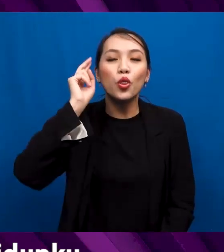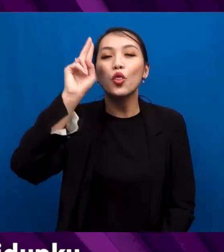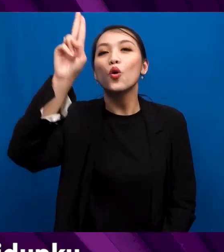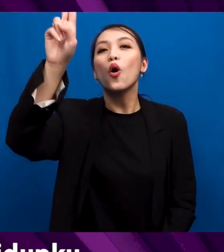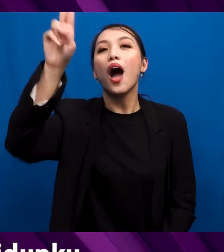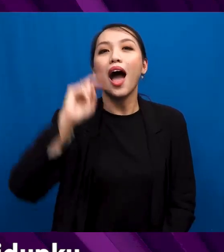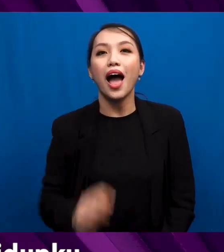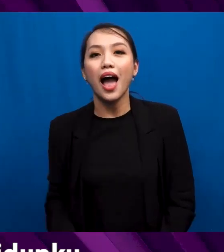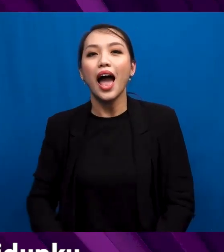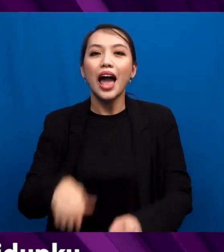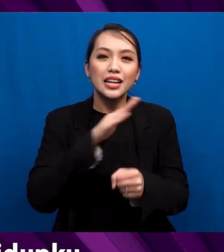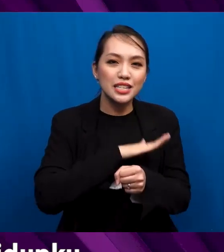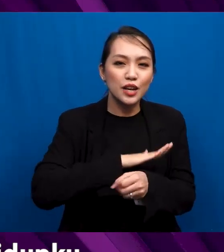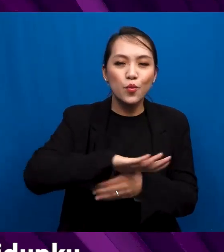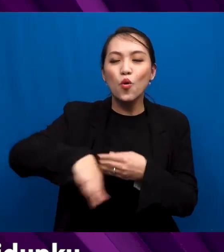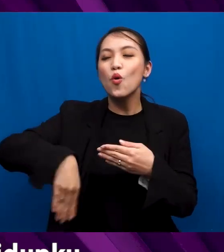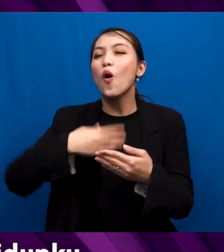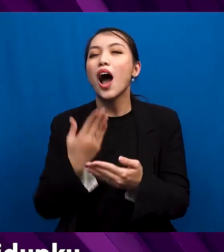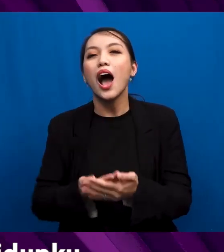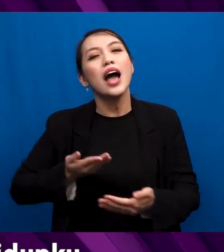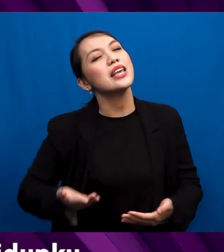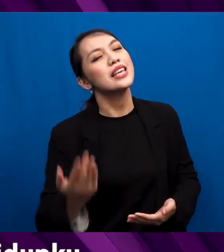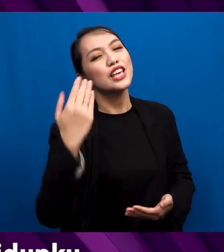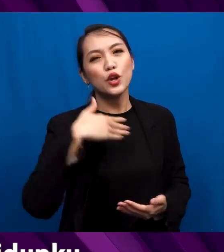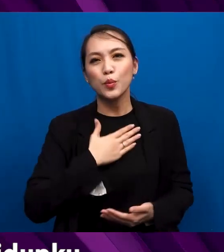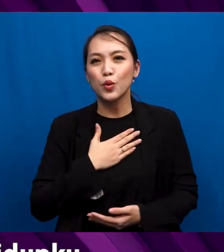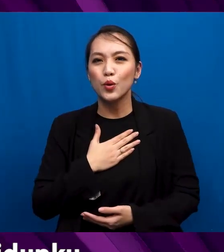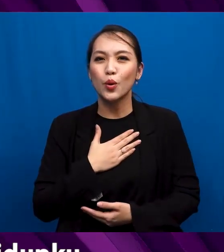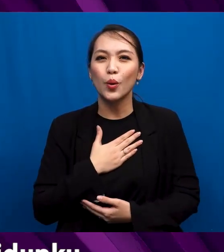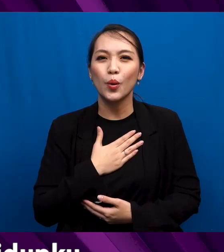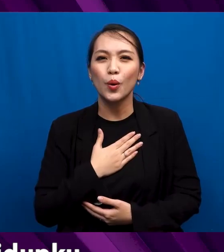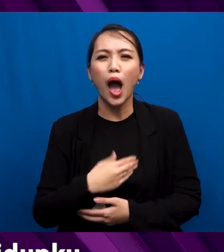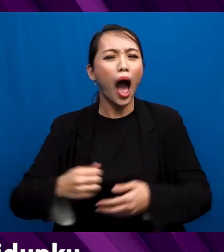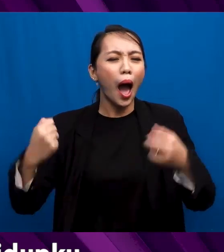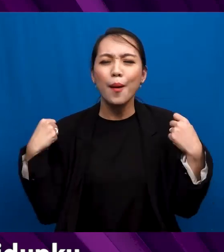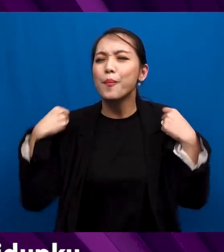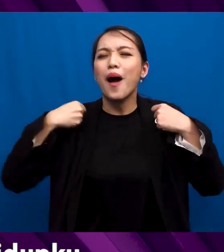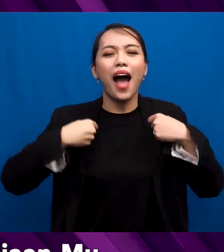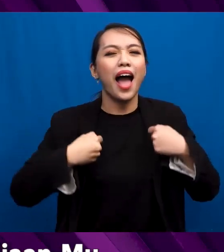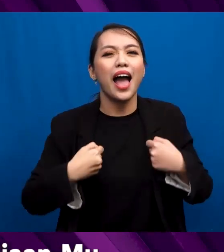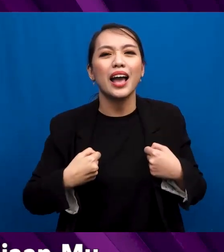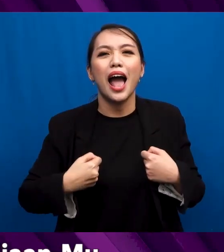bagimu Tuhan seluruh hidupku.